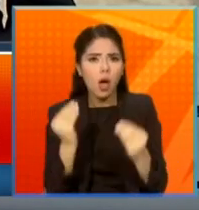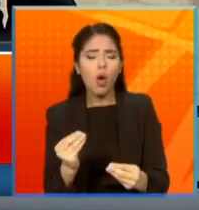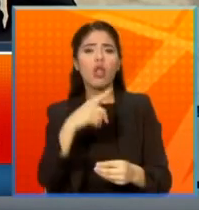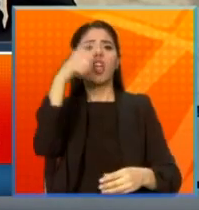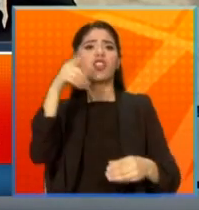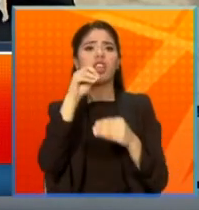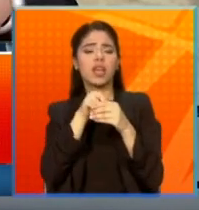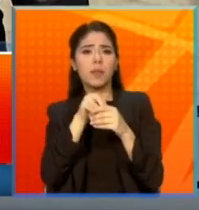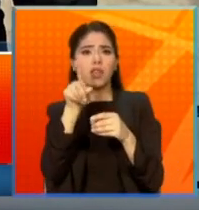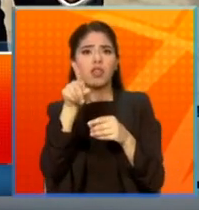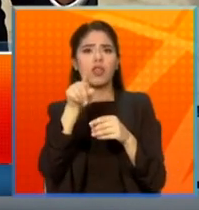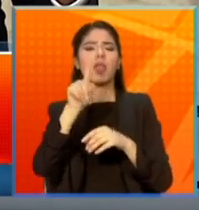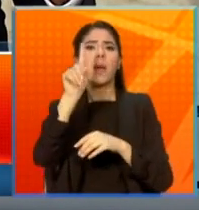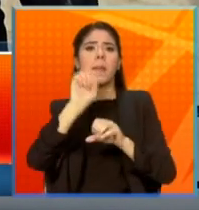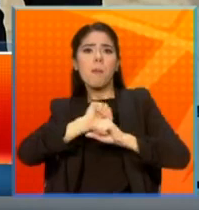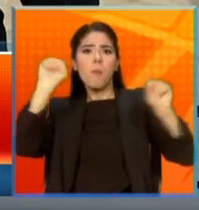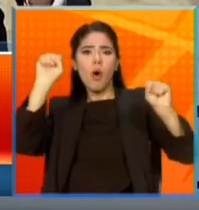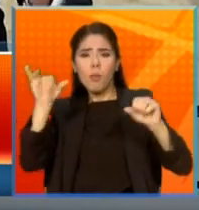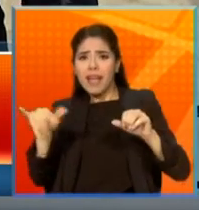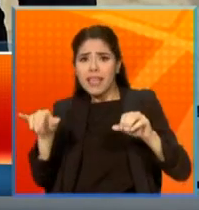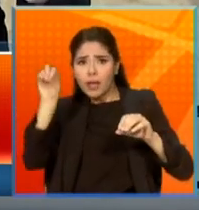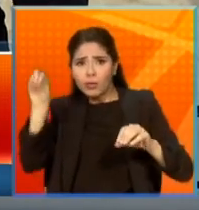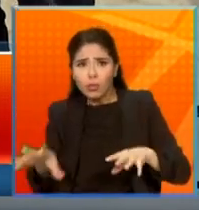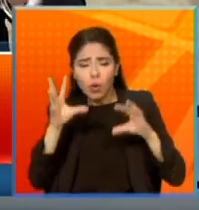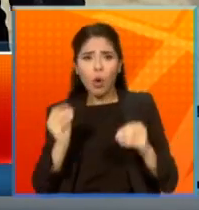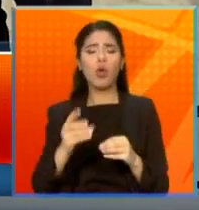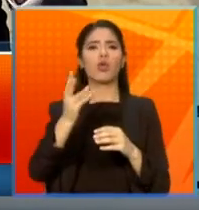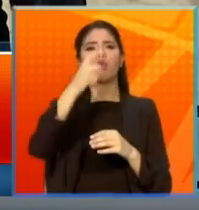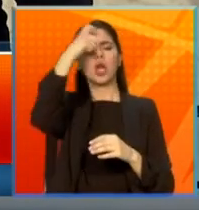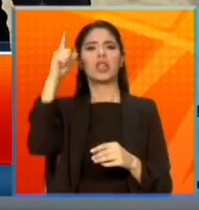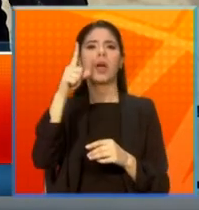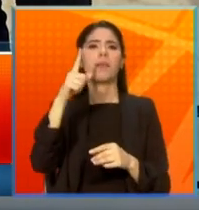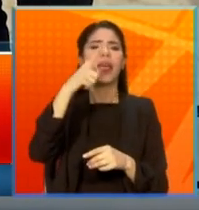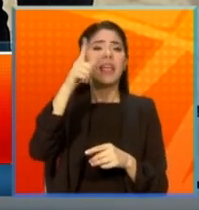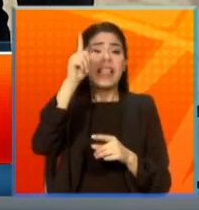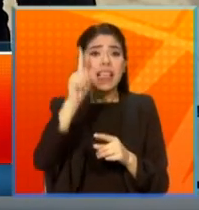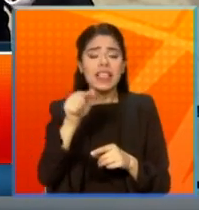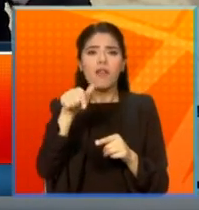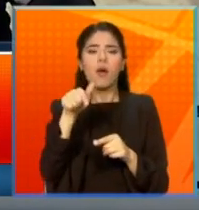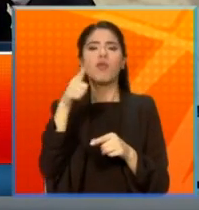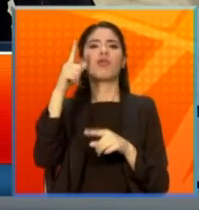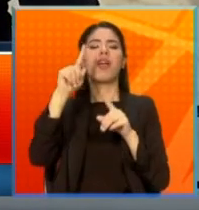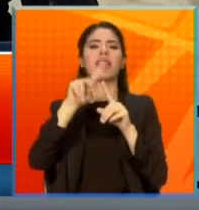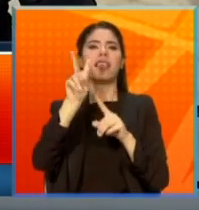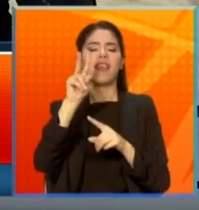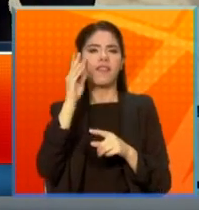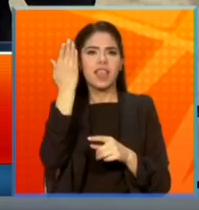Çekim sırasında yanlarına bir bomba düştü. Çok sıcak ve ilk kez bu ekrandan izleyeceğiniz görüntüler